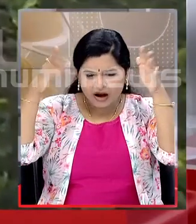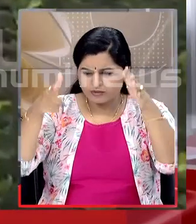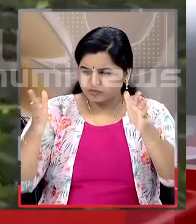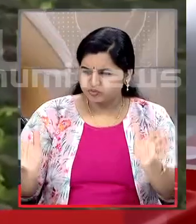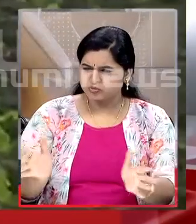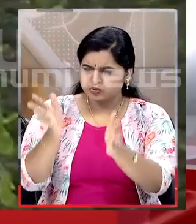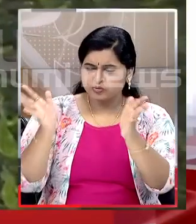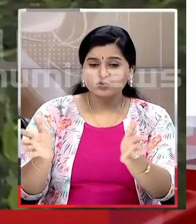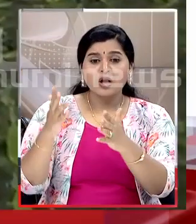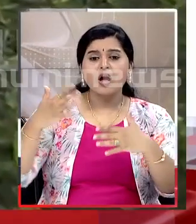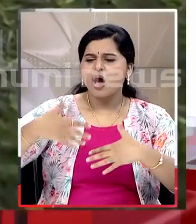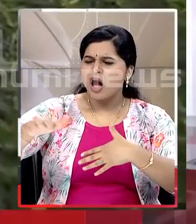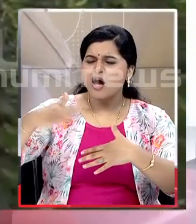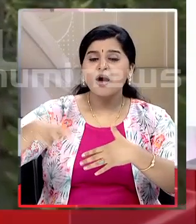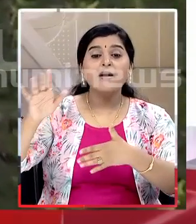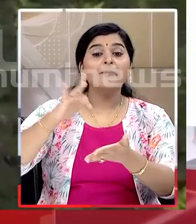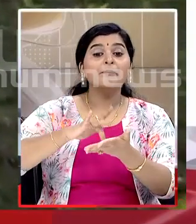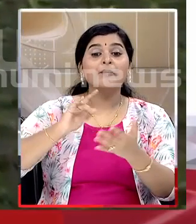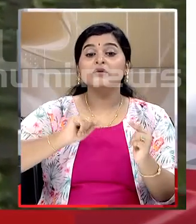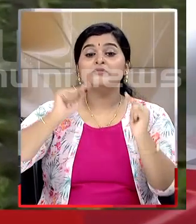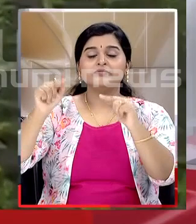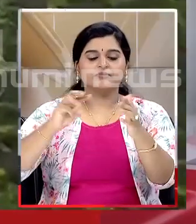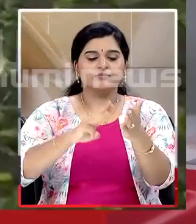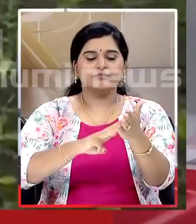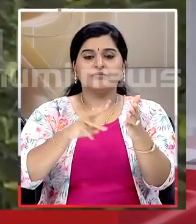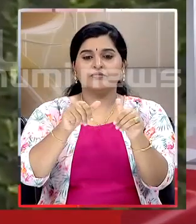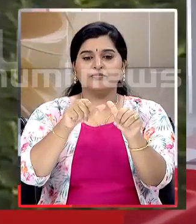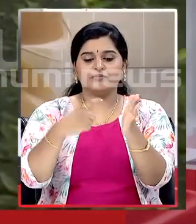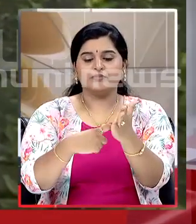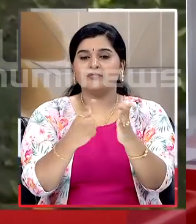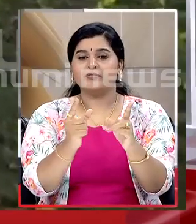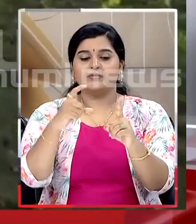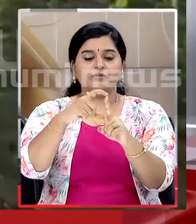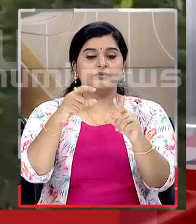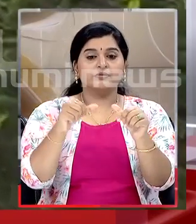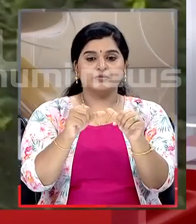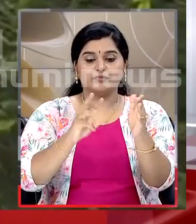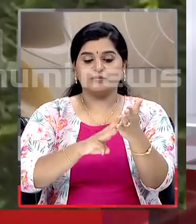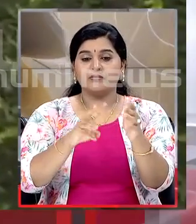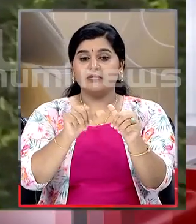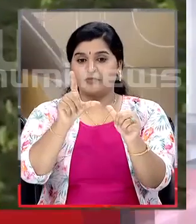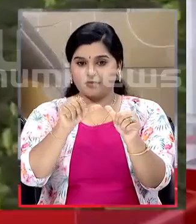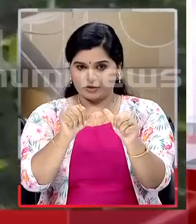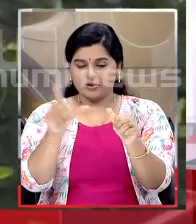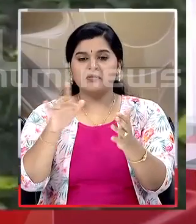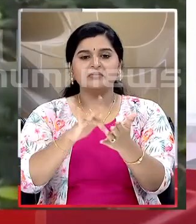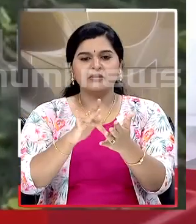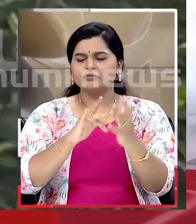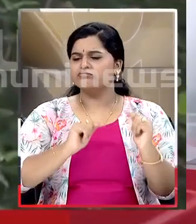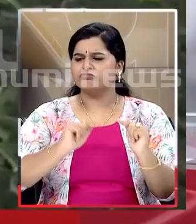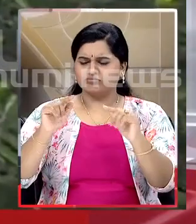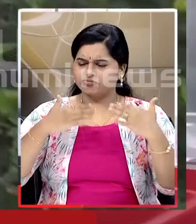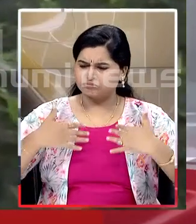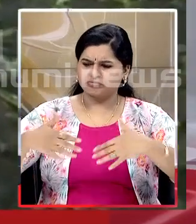ഭാഗത്തേക്കാണ് ഈ കാട്ടാനകളെ തുരത്തി വിട്ടതെങ്കിലും കാട്ടാനകൾ ഏത് സമയം വേണമെങ്കിലും തിരിച്ച് ഈ ജനവാസ മേഖലയിലേക്കും അല്ലെങ്കിൽ കൃഷിയിടത്തിലേക്കും വരാനുള്ള സാധ്യത ഉണ്ടതുകൊണ്ട്